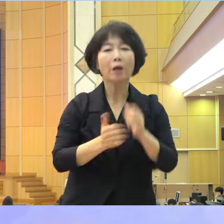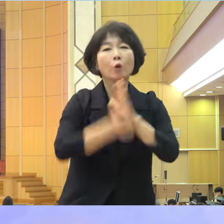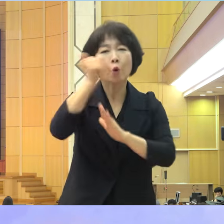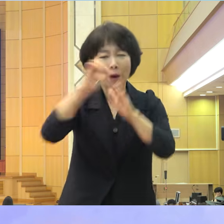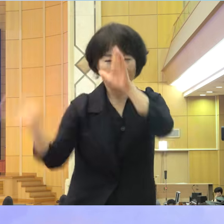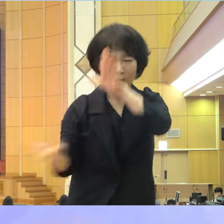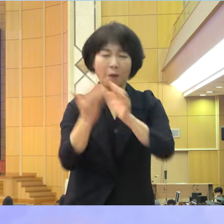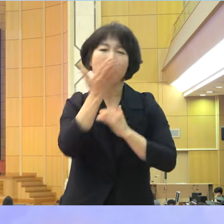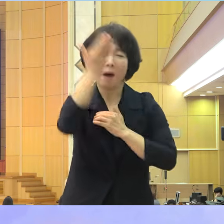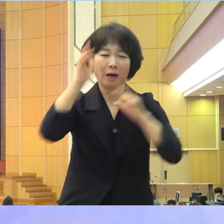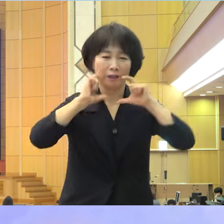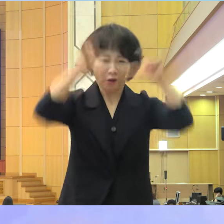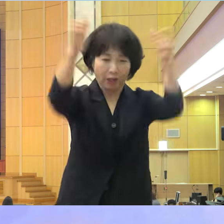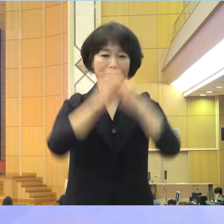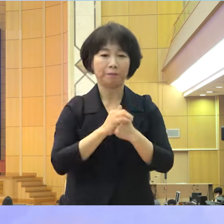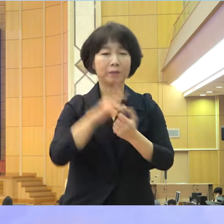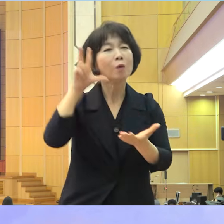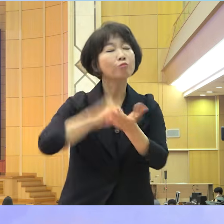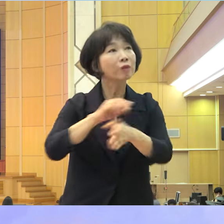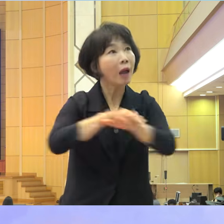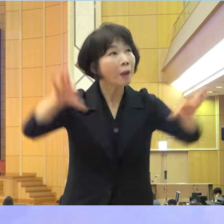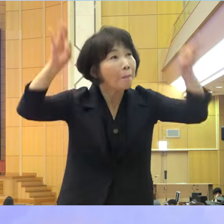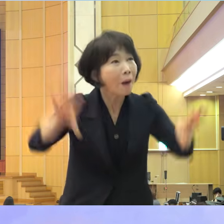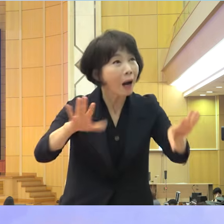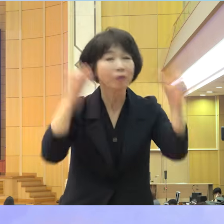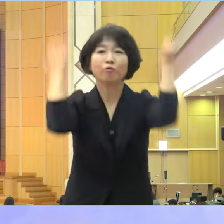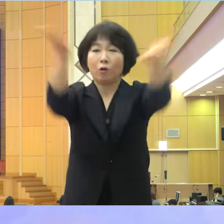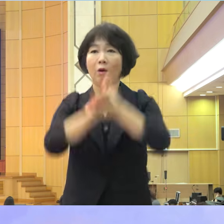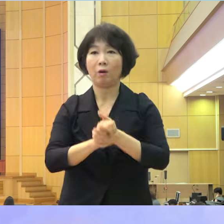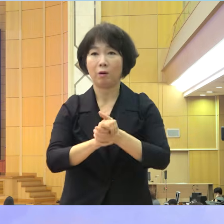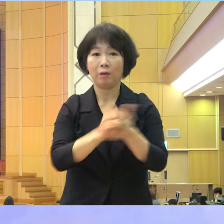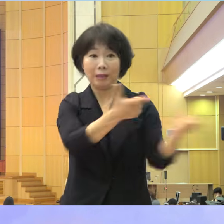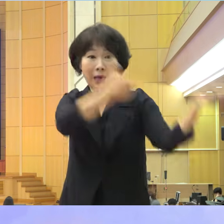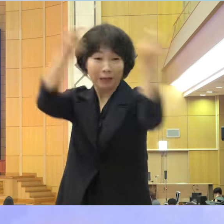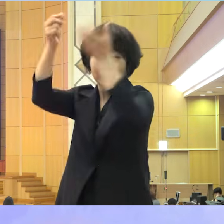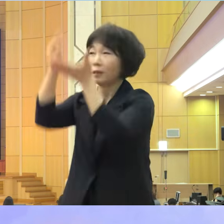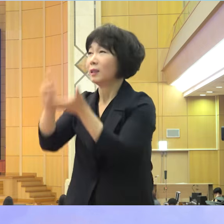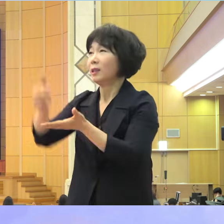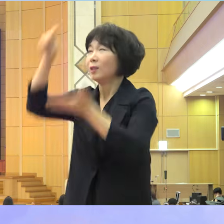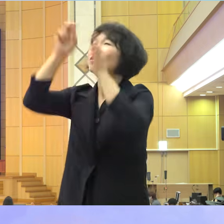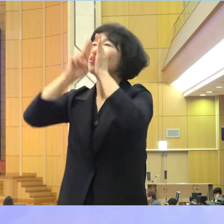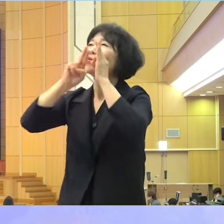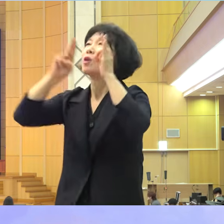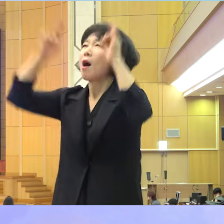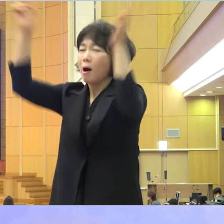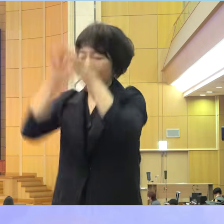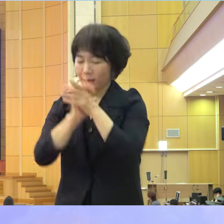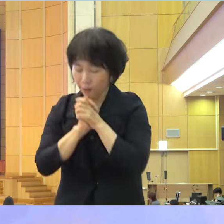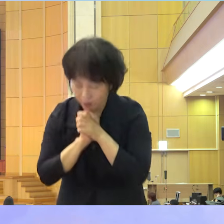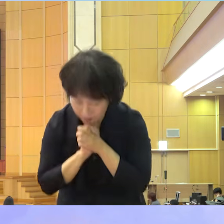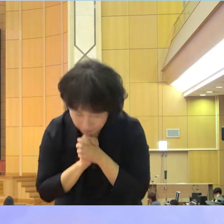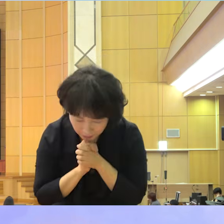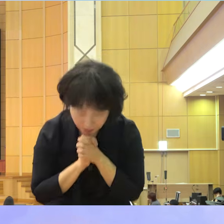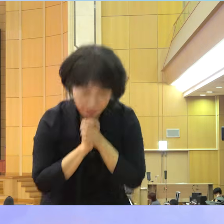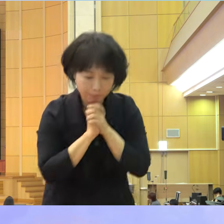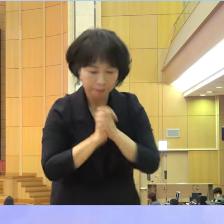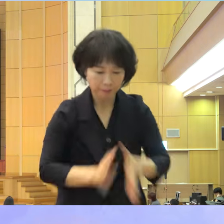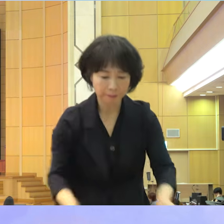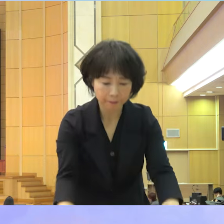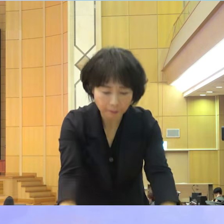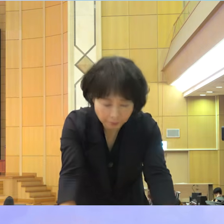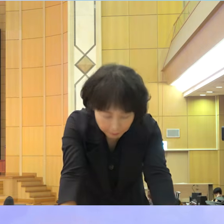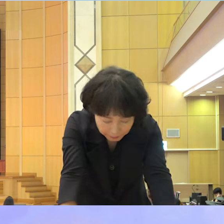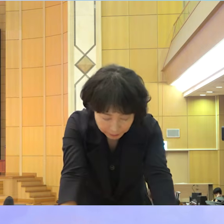소망이 이루어질지어다, 문제가 해결될지어다. 주여부로 기도합니다. 주여, 살아계신 하나님 아버지,